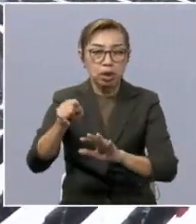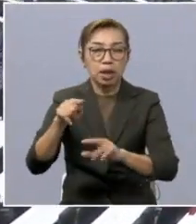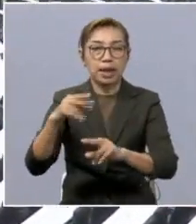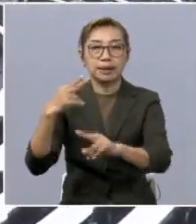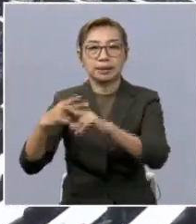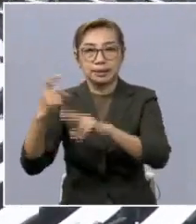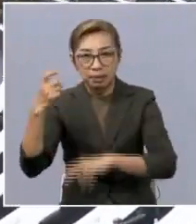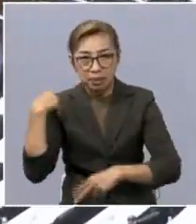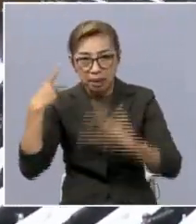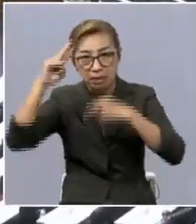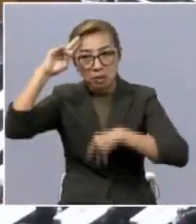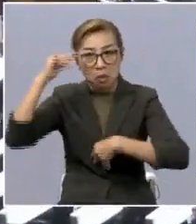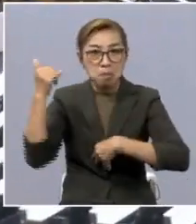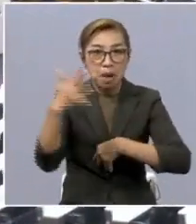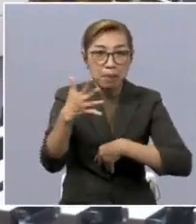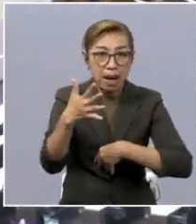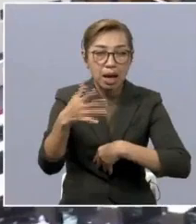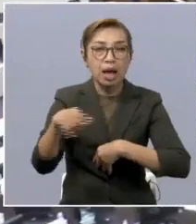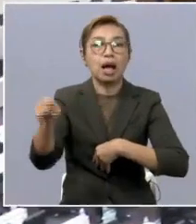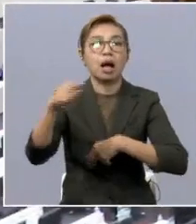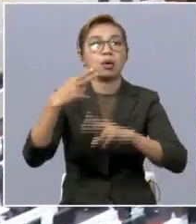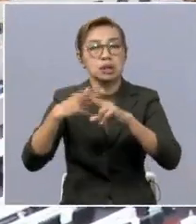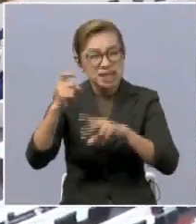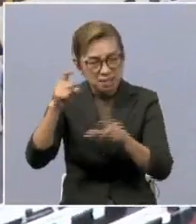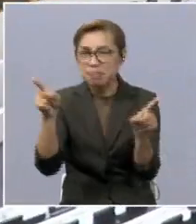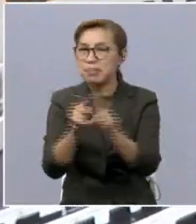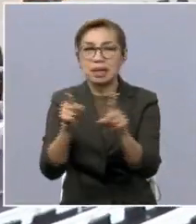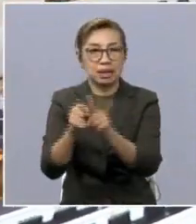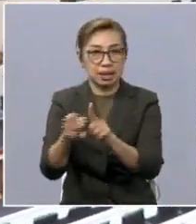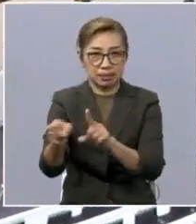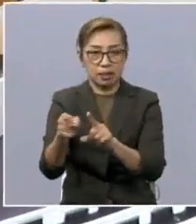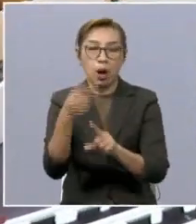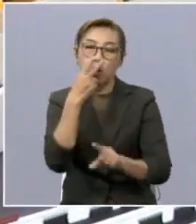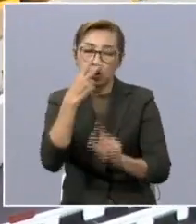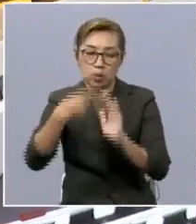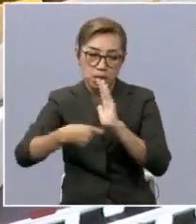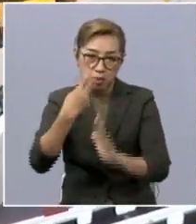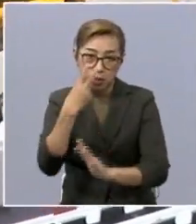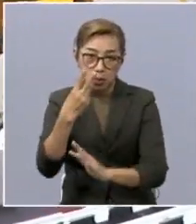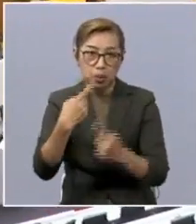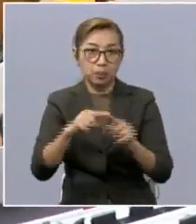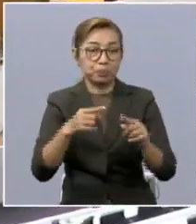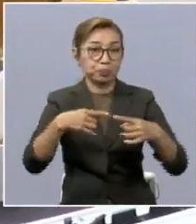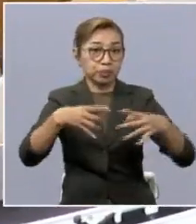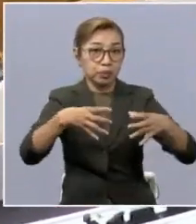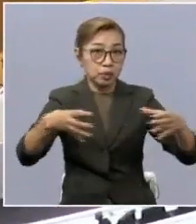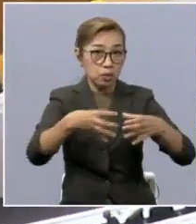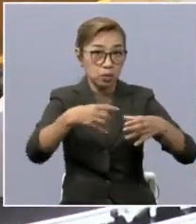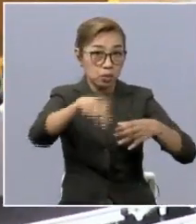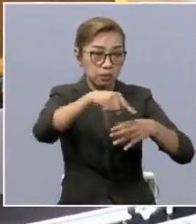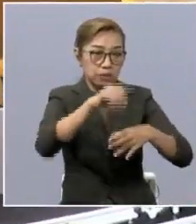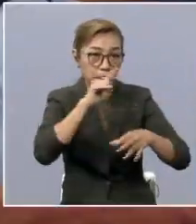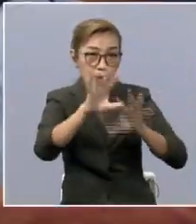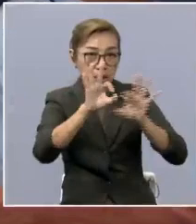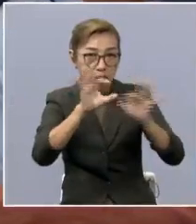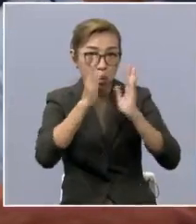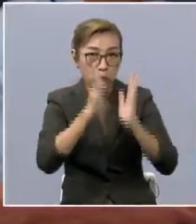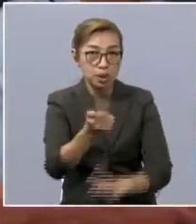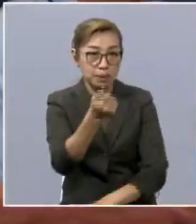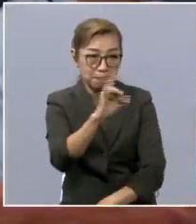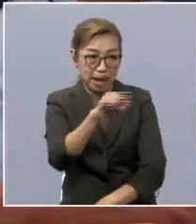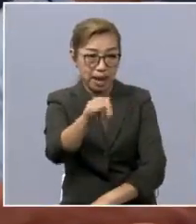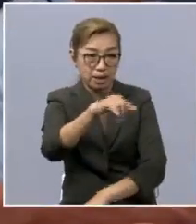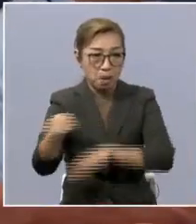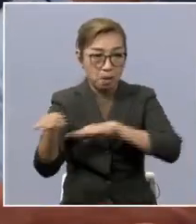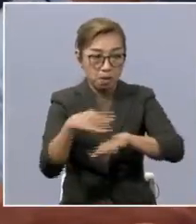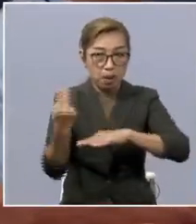ผลเช่นเดียวกันนะครับทีนี้ในมุมของฝ่ายค้านนะครับนอกเหนือจากความพร้อมในการเตรียมขุนพลไว้18คนในการอภิปรายแล้วเนี่ยนะครับคุ